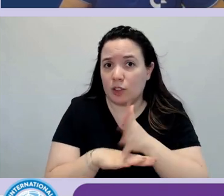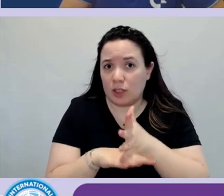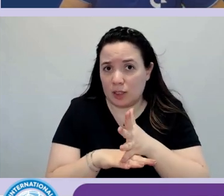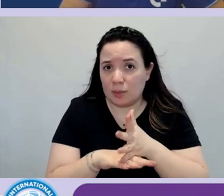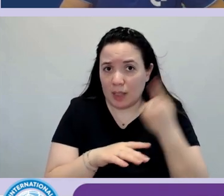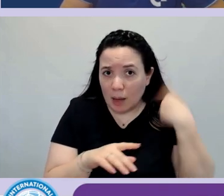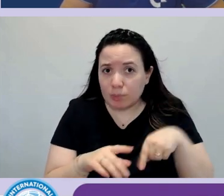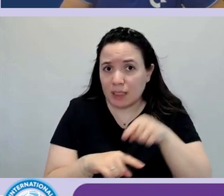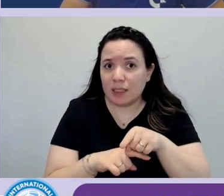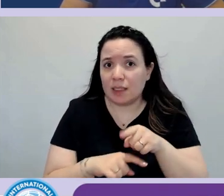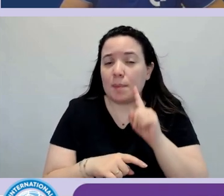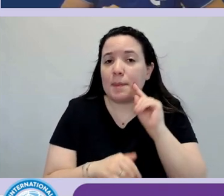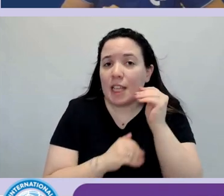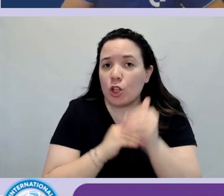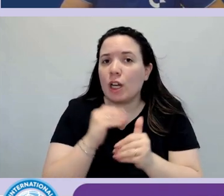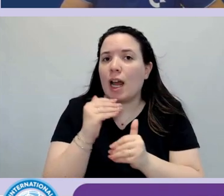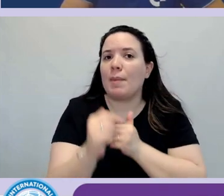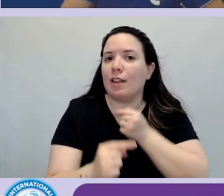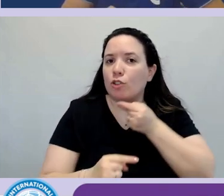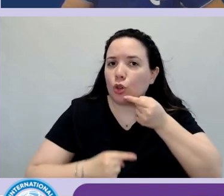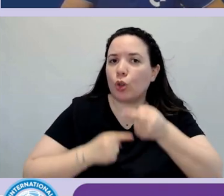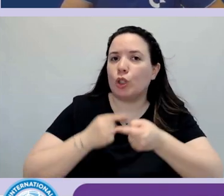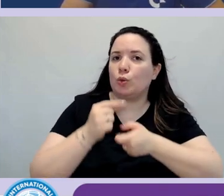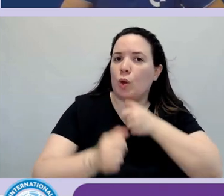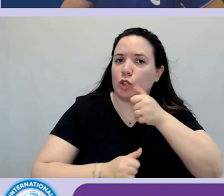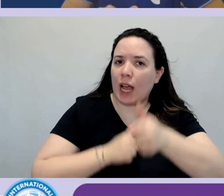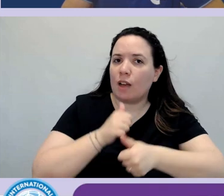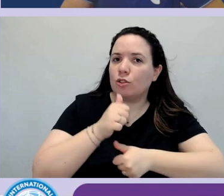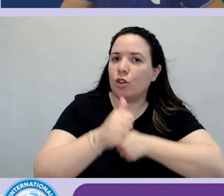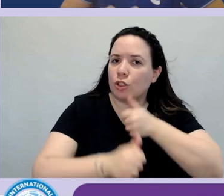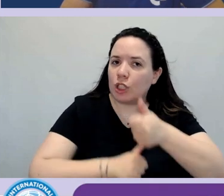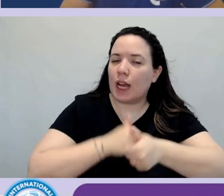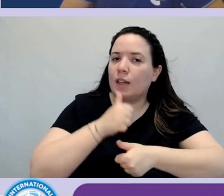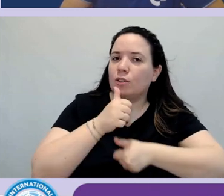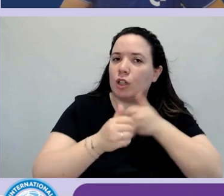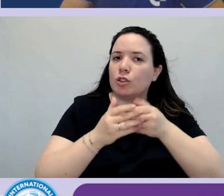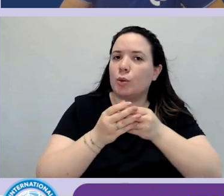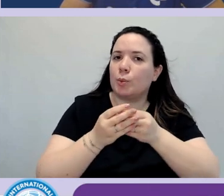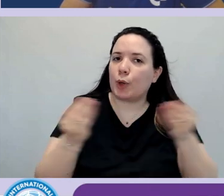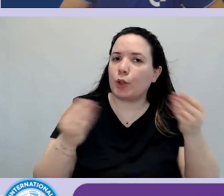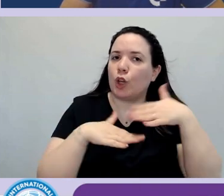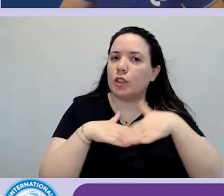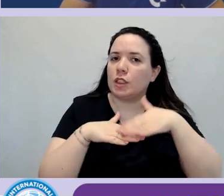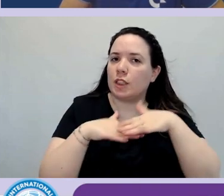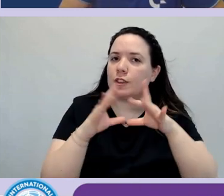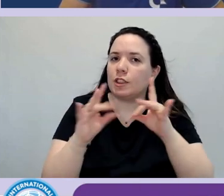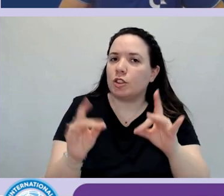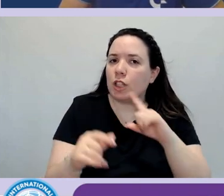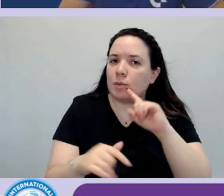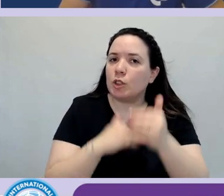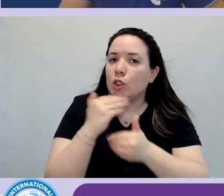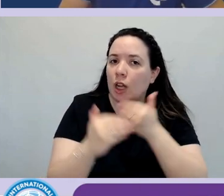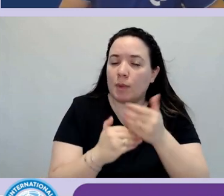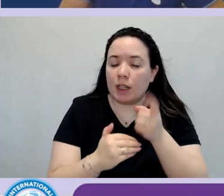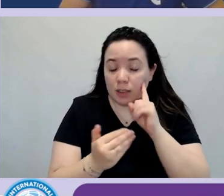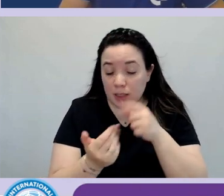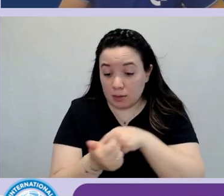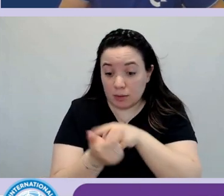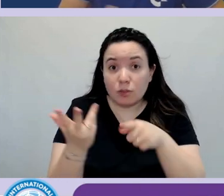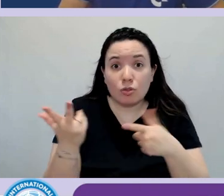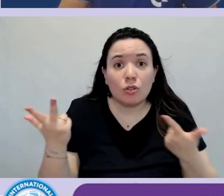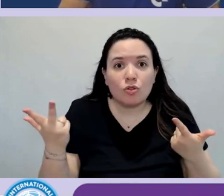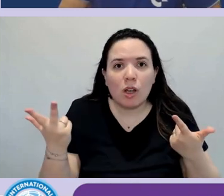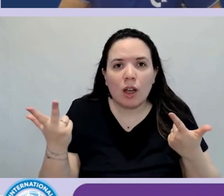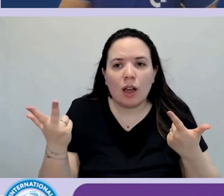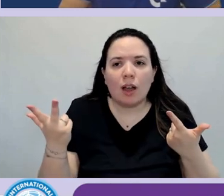quello migliorare costantemente di anno in anno l'accessibilità dei prodotti e dei servizi digitali se non c'è questo è